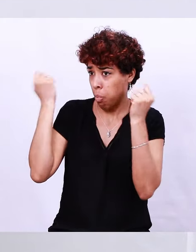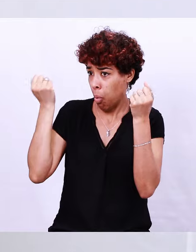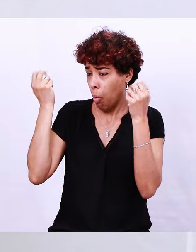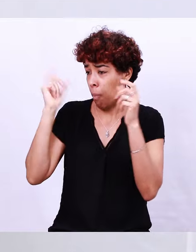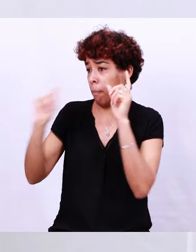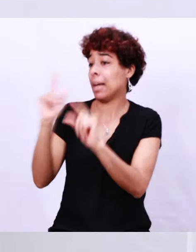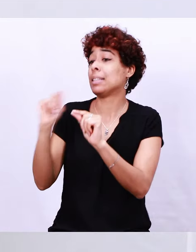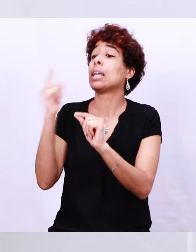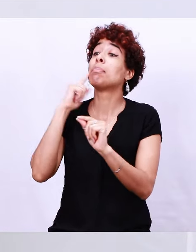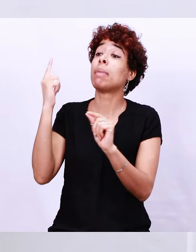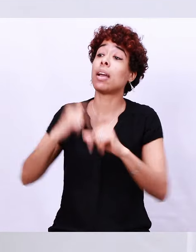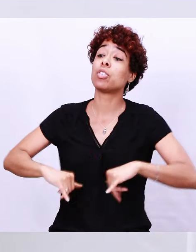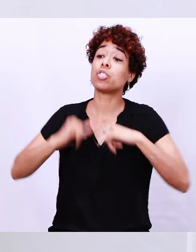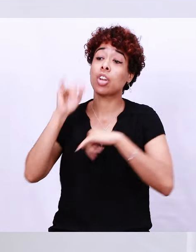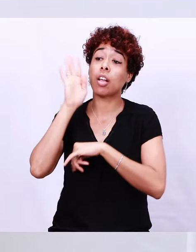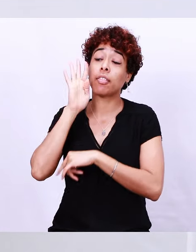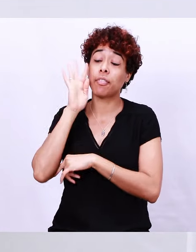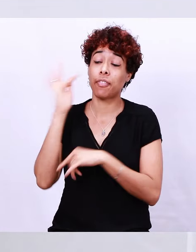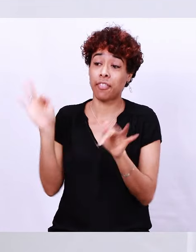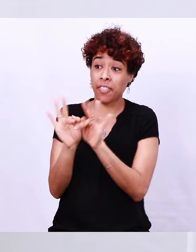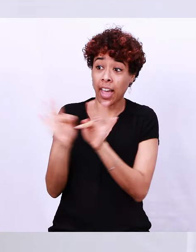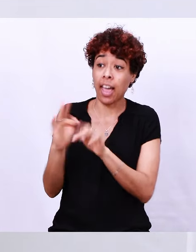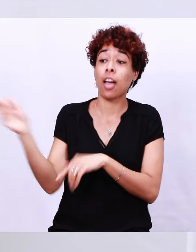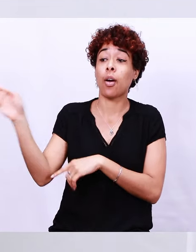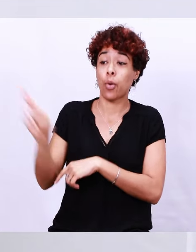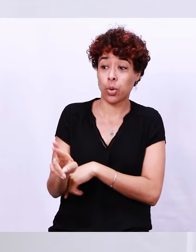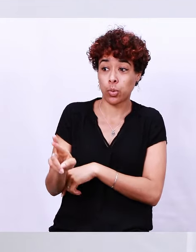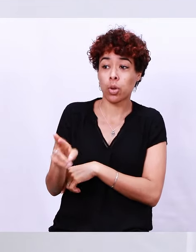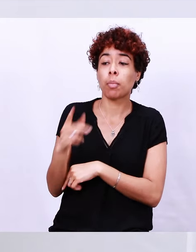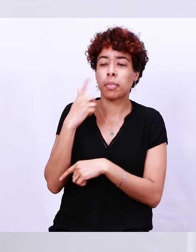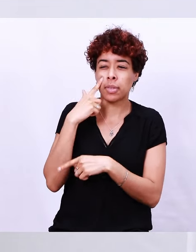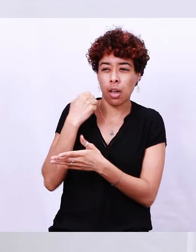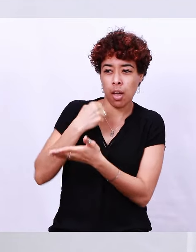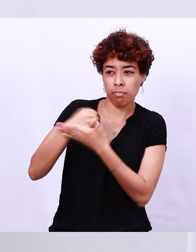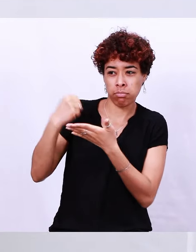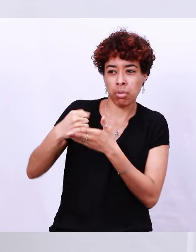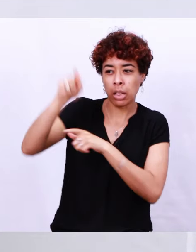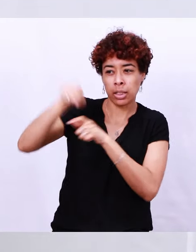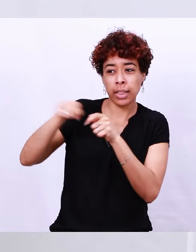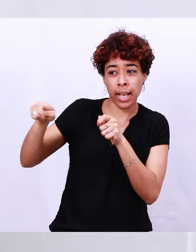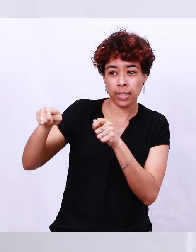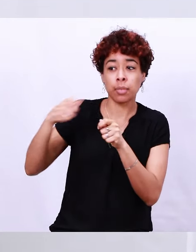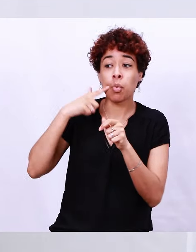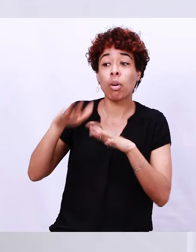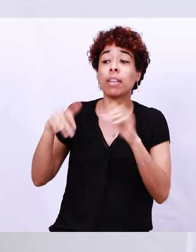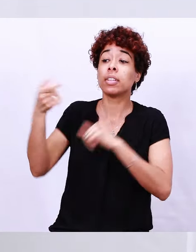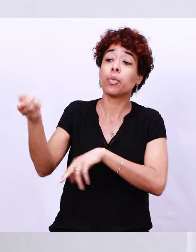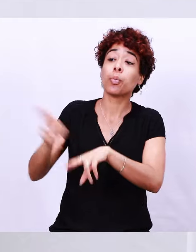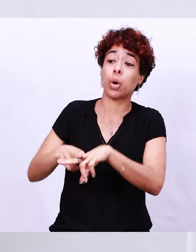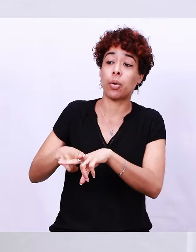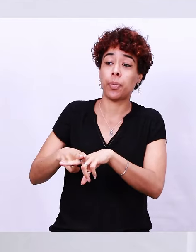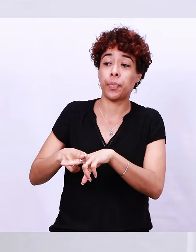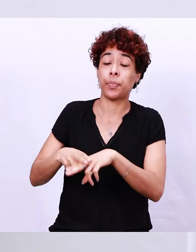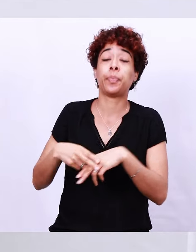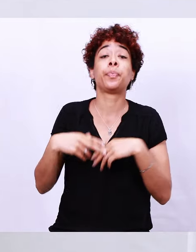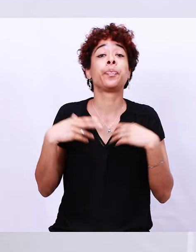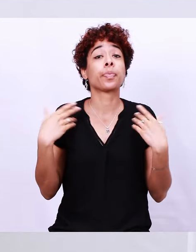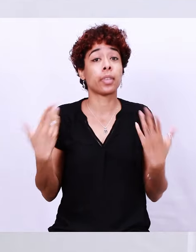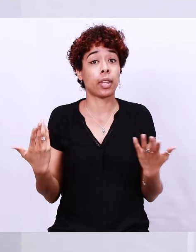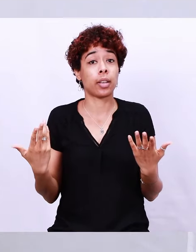et amenez-moi votre jeune frère afin que vos paroles soient éprouvées et que vous ne mourriez point et ils firent